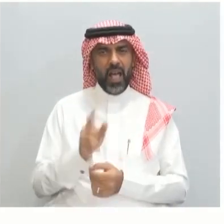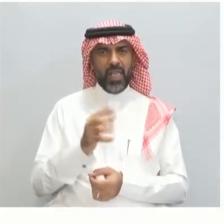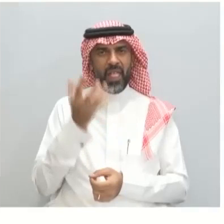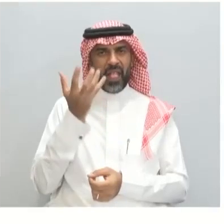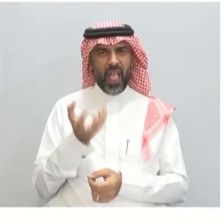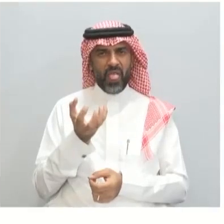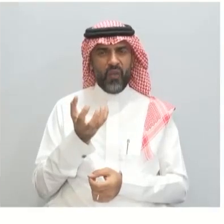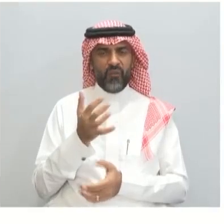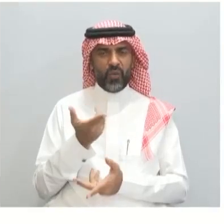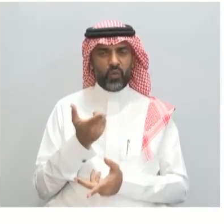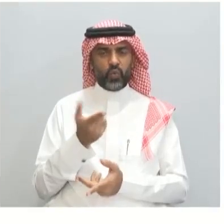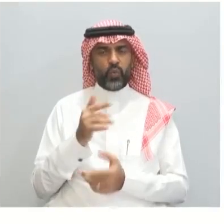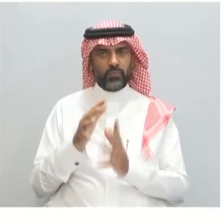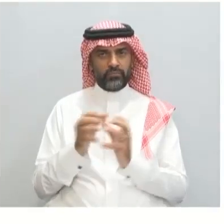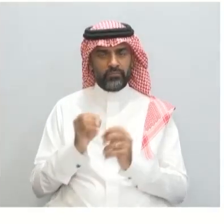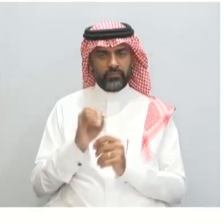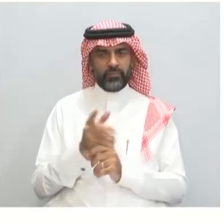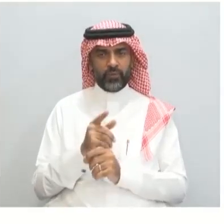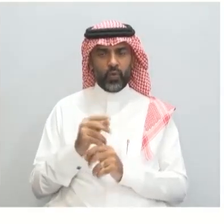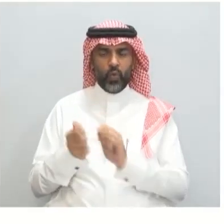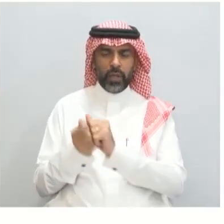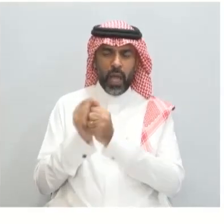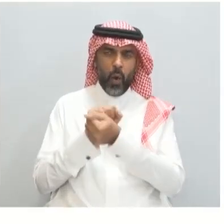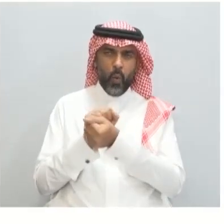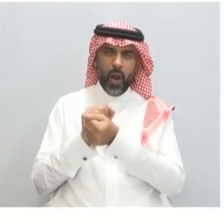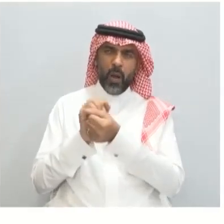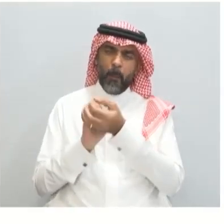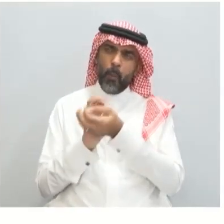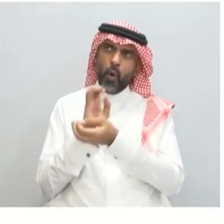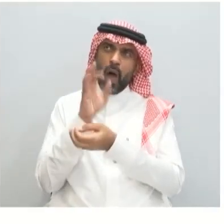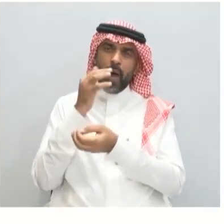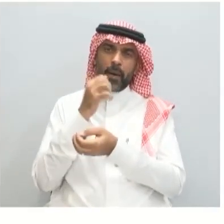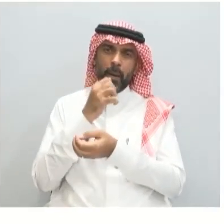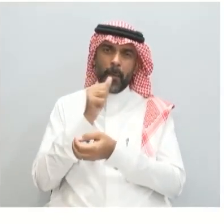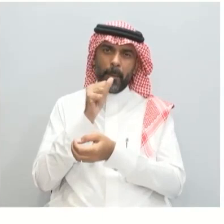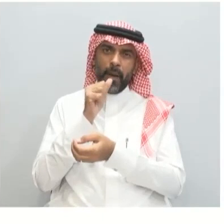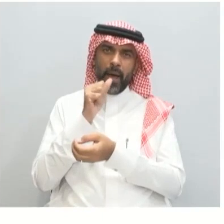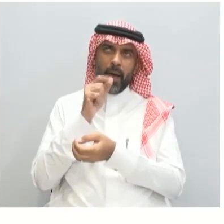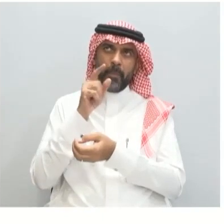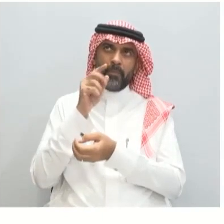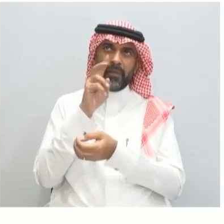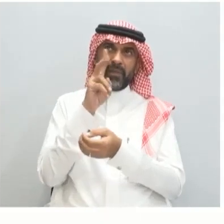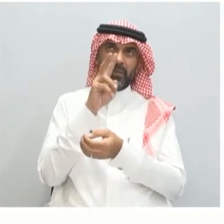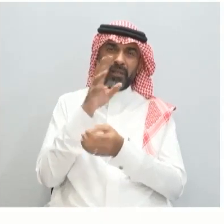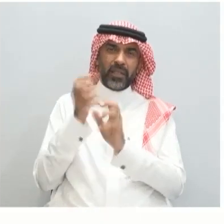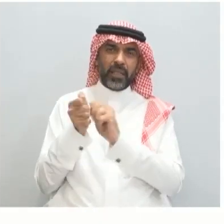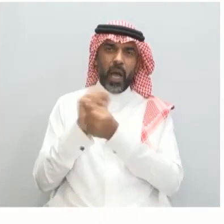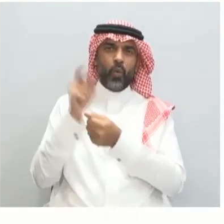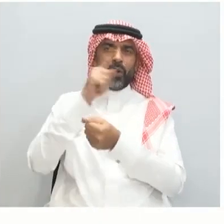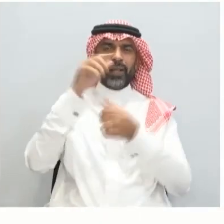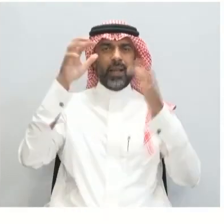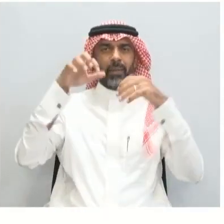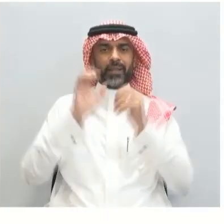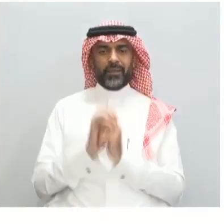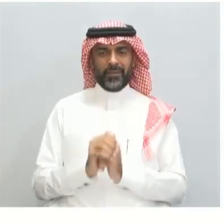والهيروغليفية ما هو التكثف ممتازين هو تحول بخار الماء من حالته غير المرئيه الى الحاله